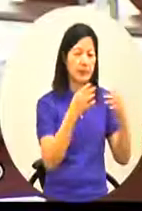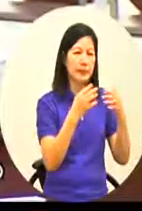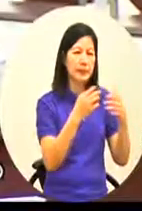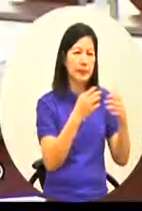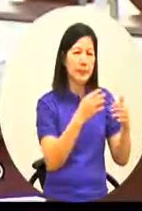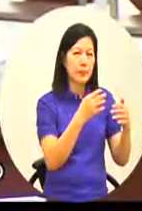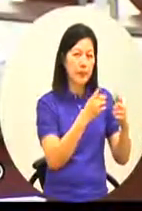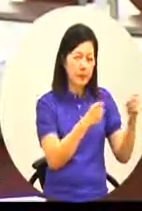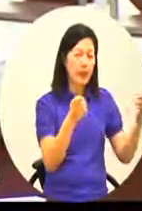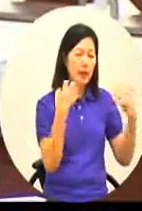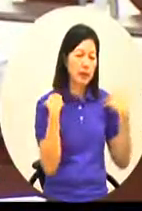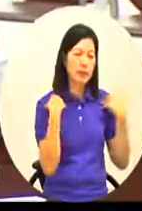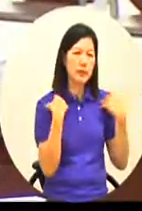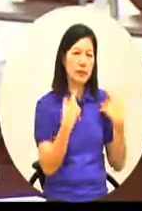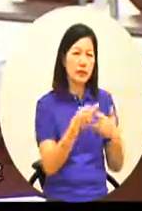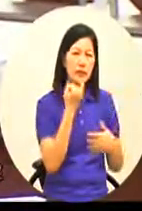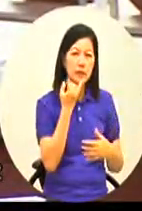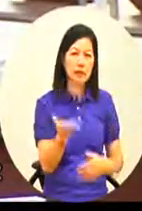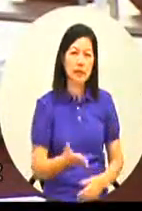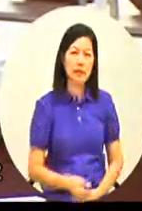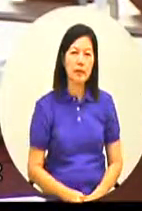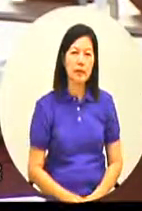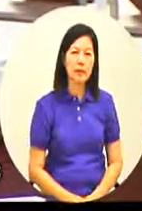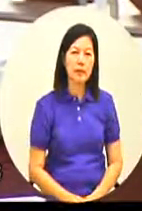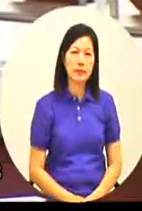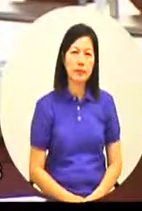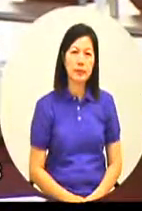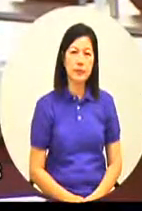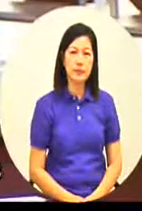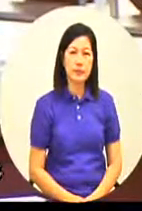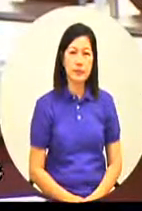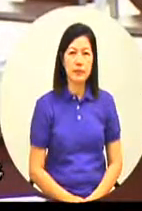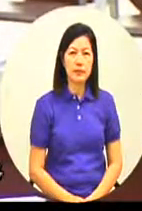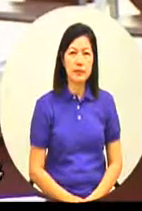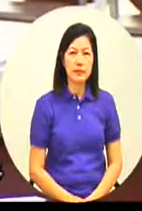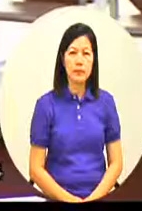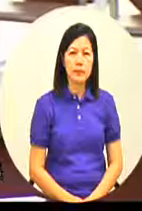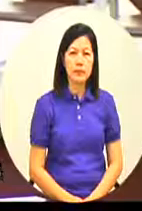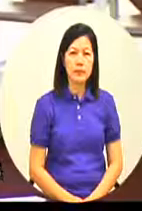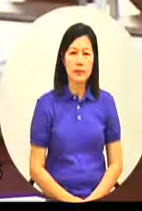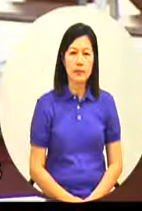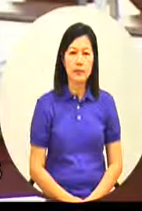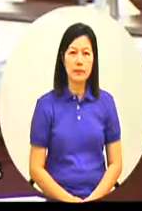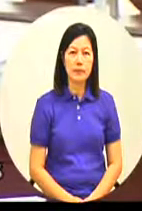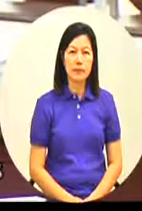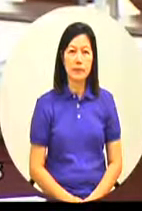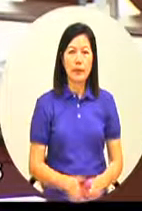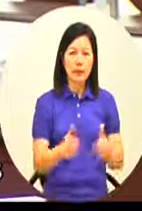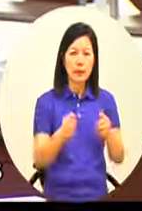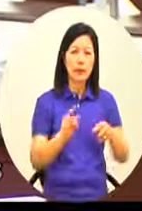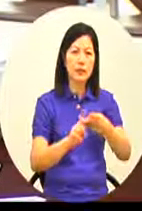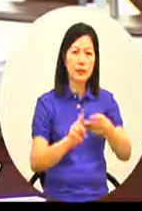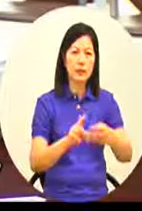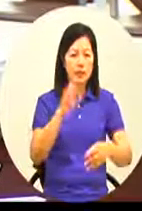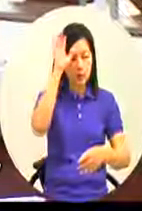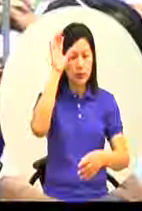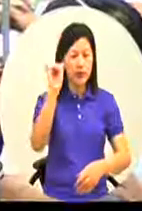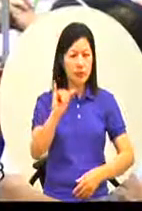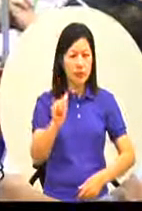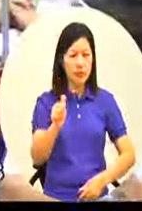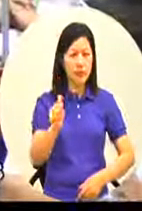来，今仔就是来， 来再请地政局长综合答复。 谢谢主席，谢谢苏议员的一个指